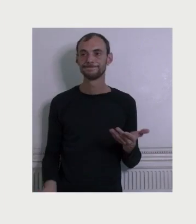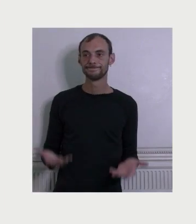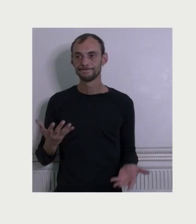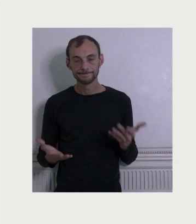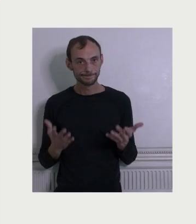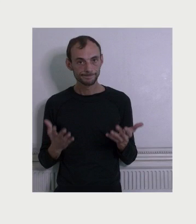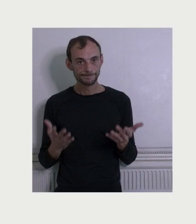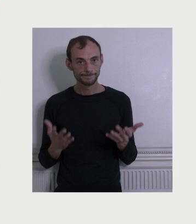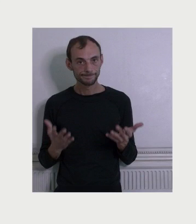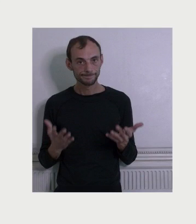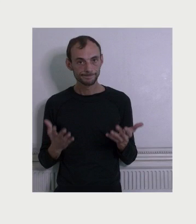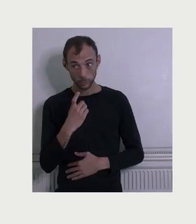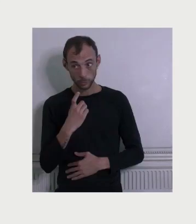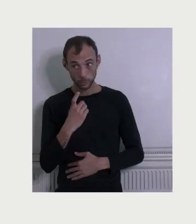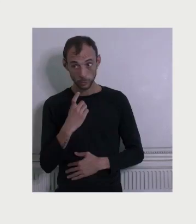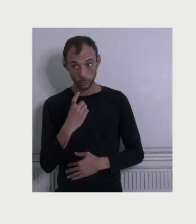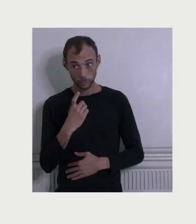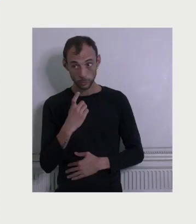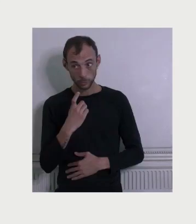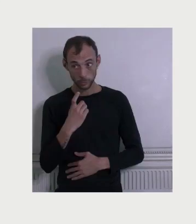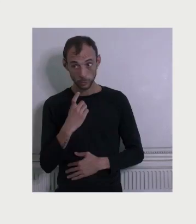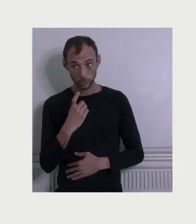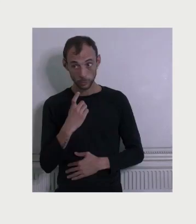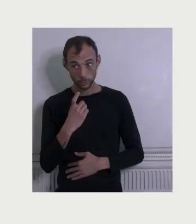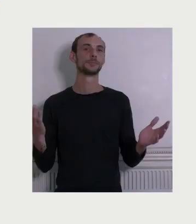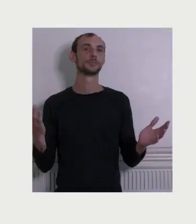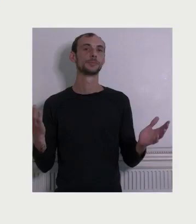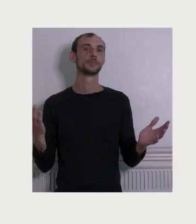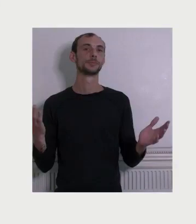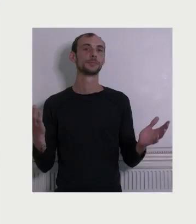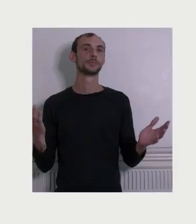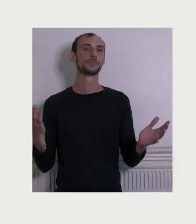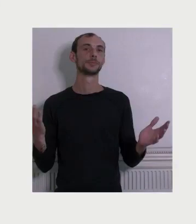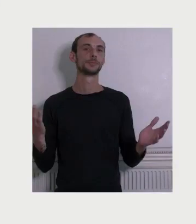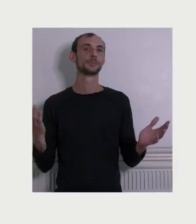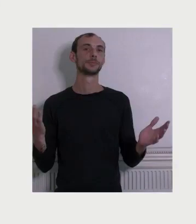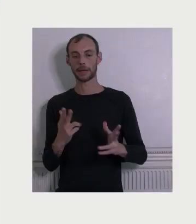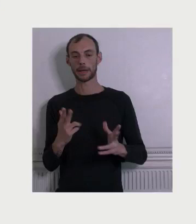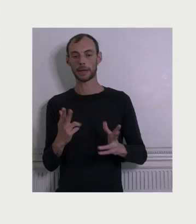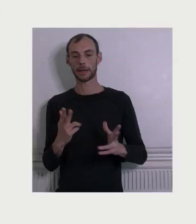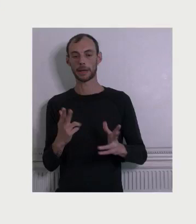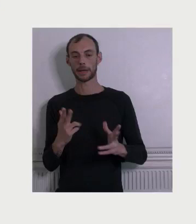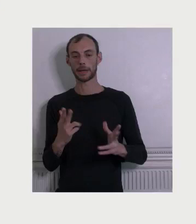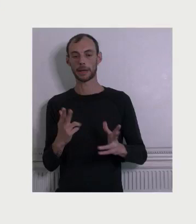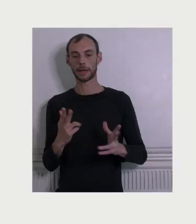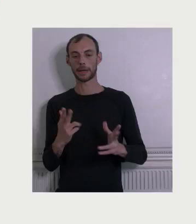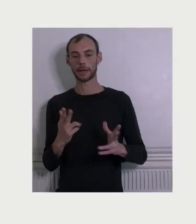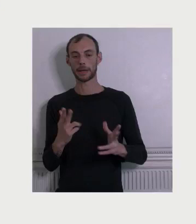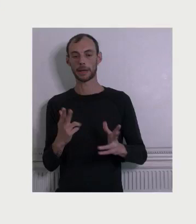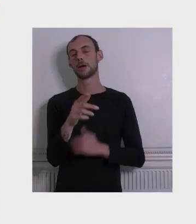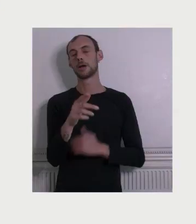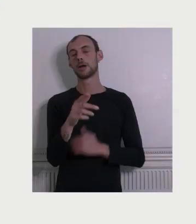veut lutter contre le réchauffement avec une régression. Ça fait que 2 ans que je propose, j'ai arrêté parce que